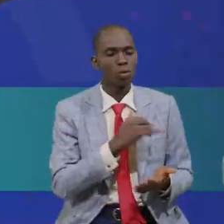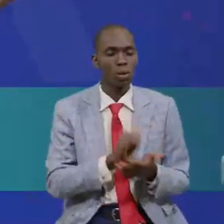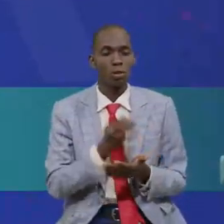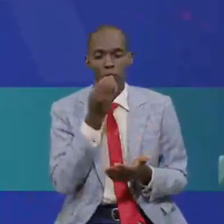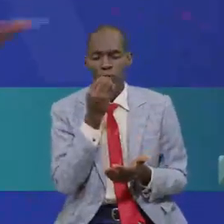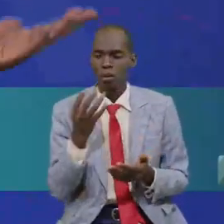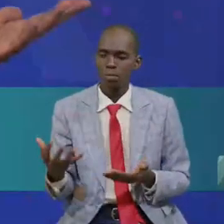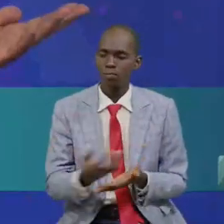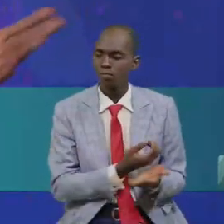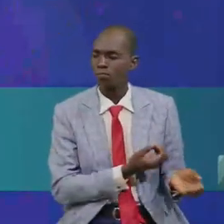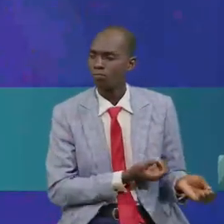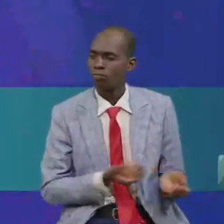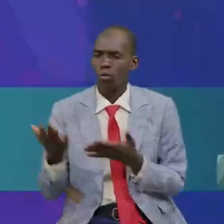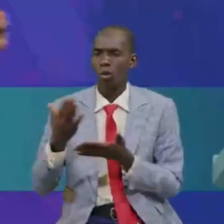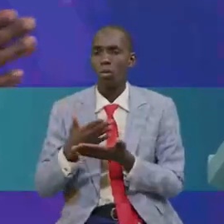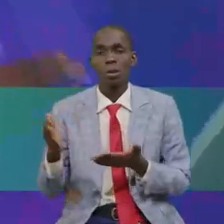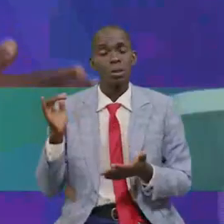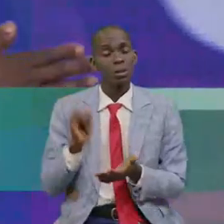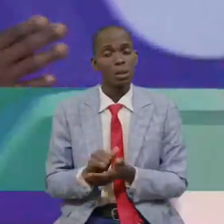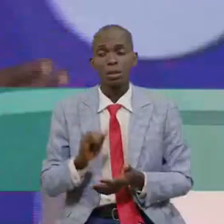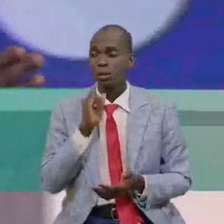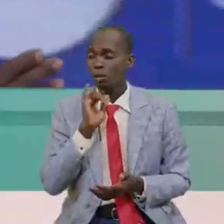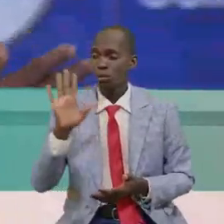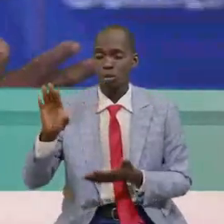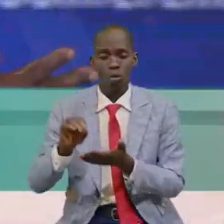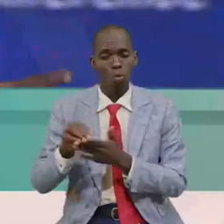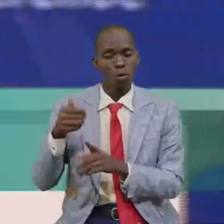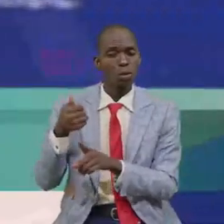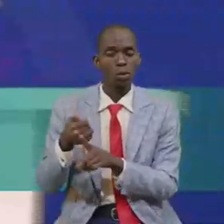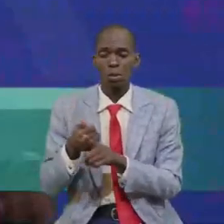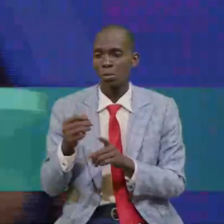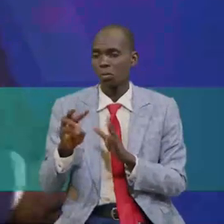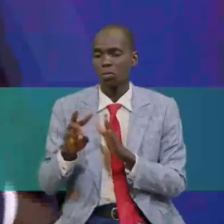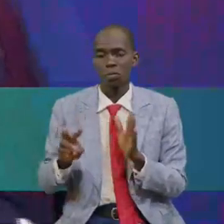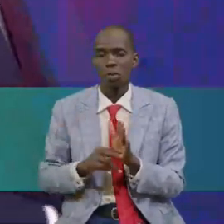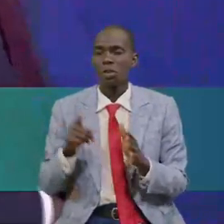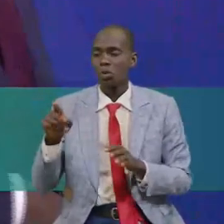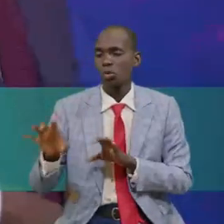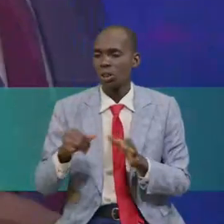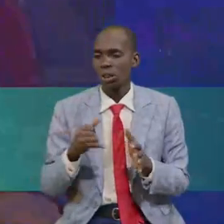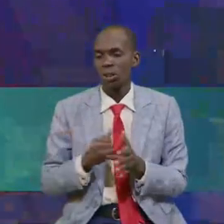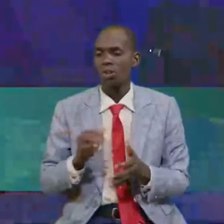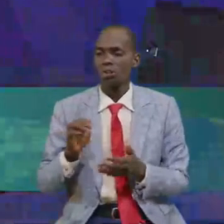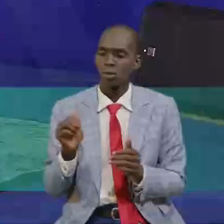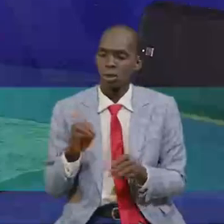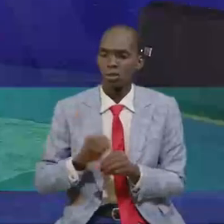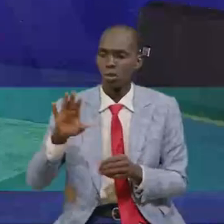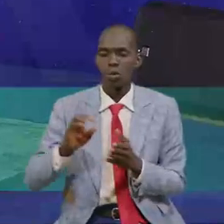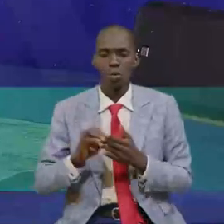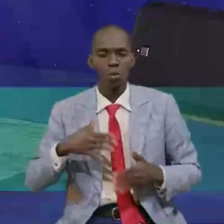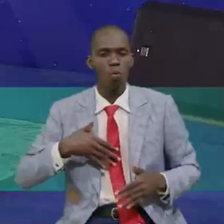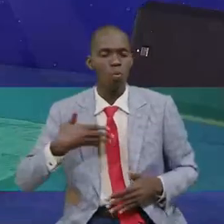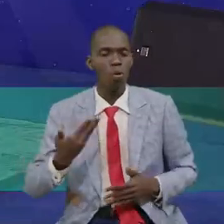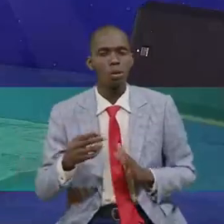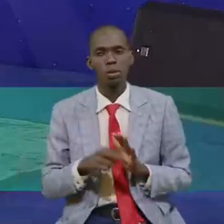ça. Ça, c'est ton libre arbitre. Et tu le fais volontairement. Maintenant, quand tu as faim, tu ne peux pas dire,